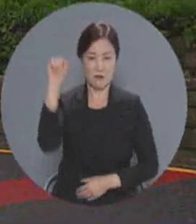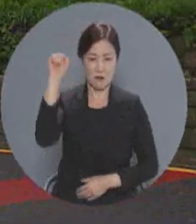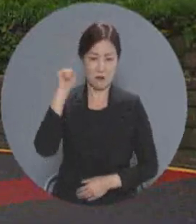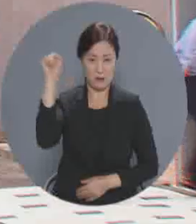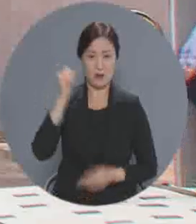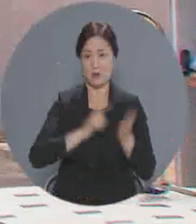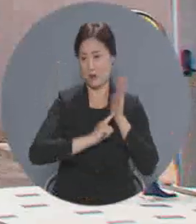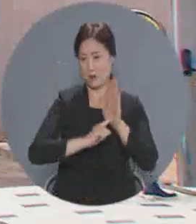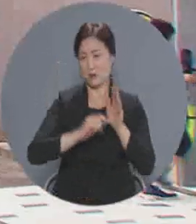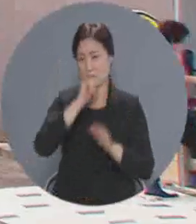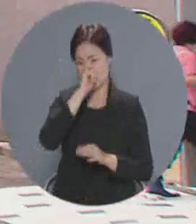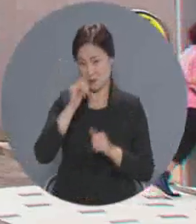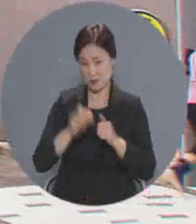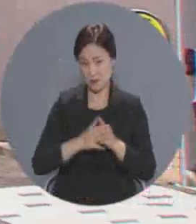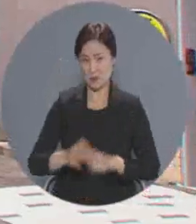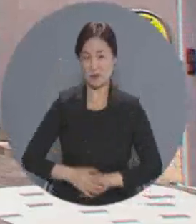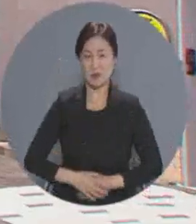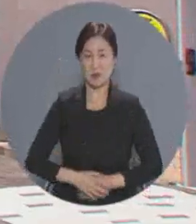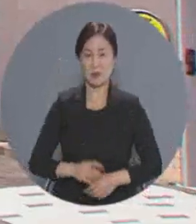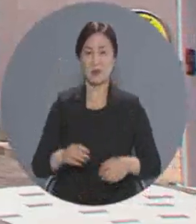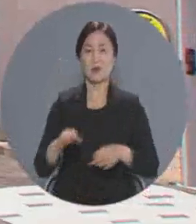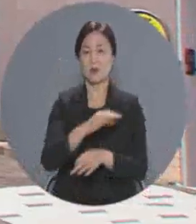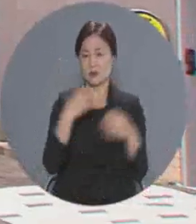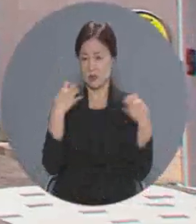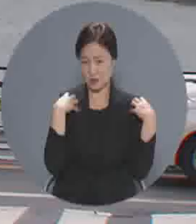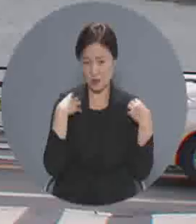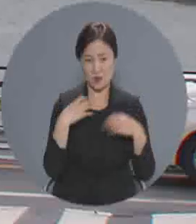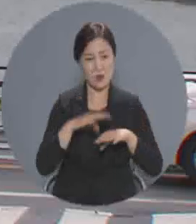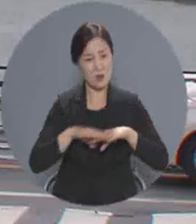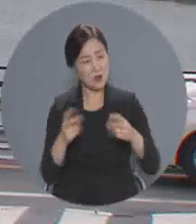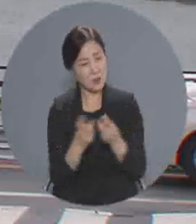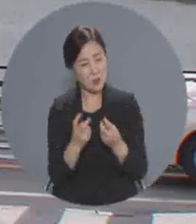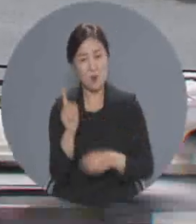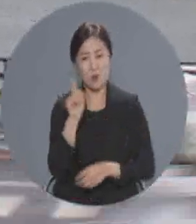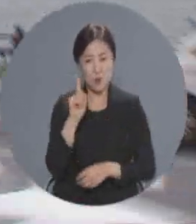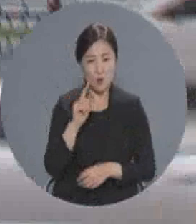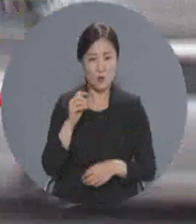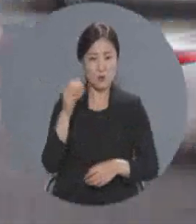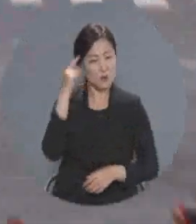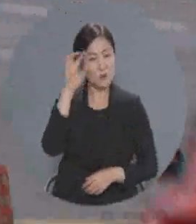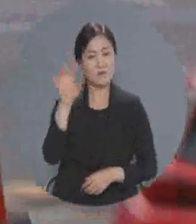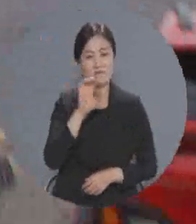예고한 가운데 발주처인 광양경자청이 어떤 대안을 내놓을지